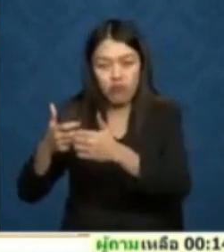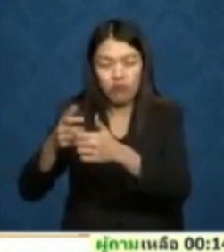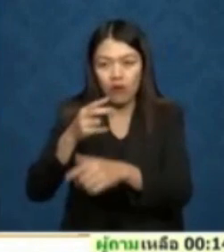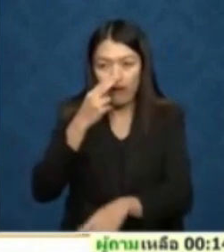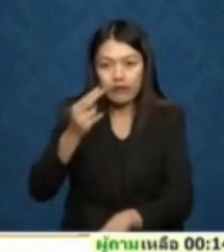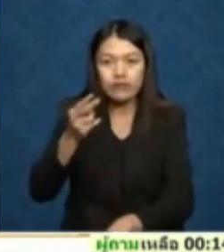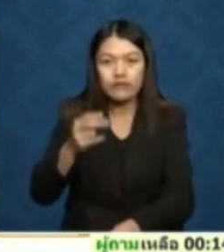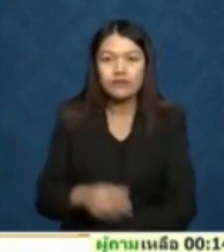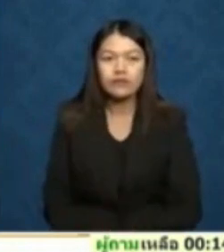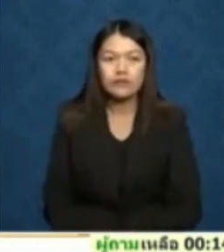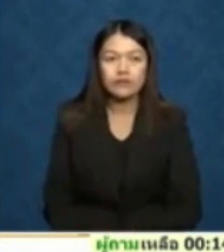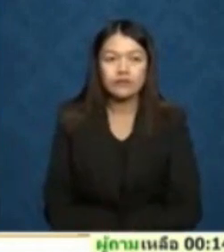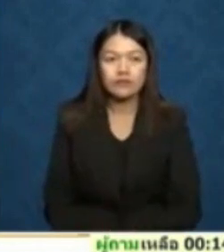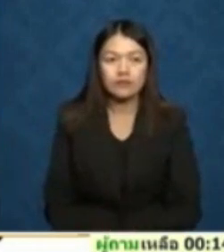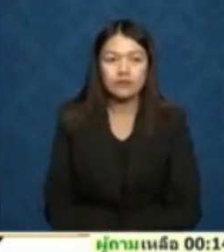านครับ